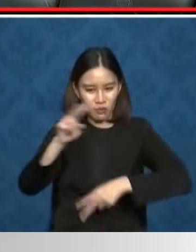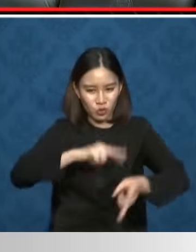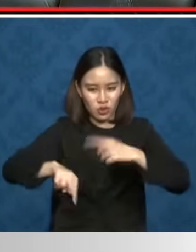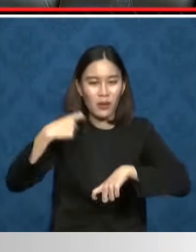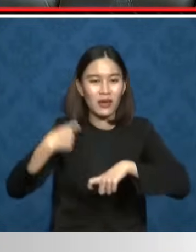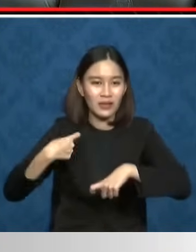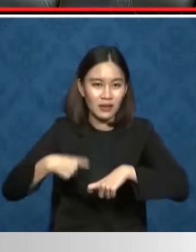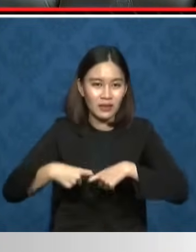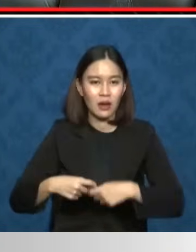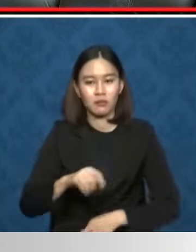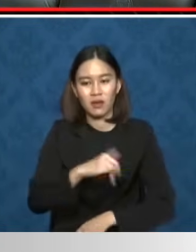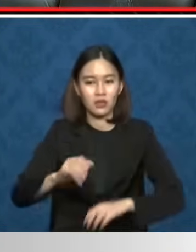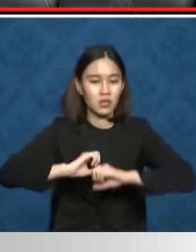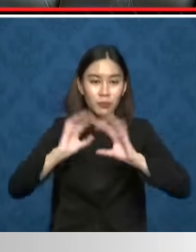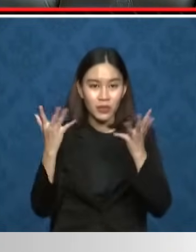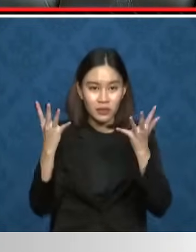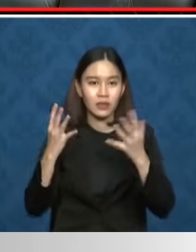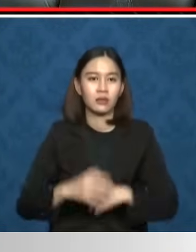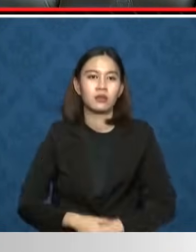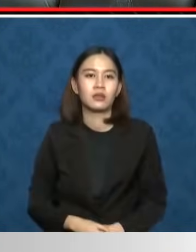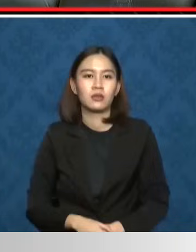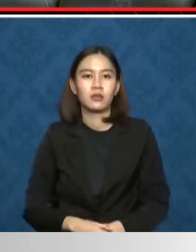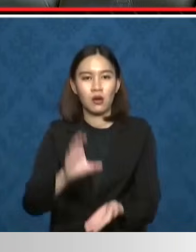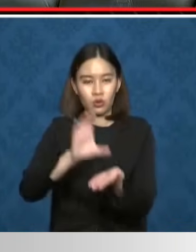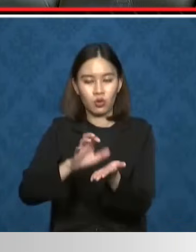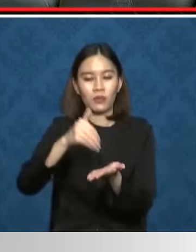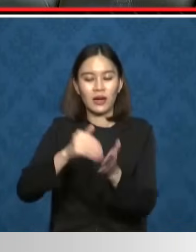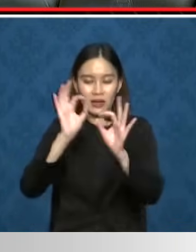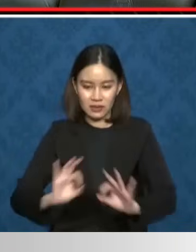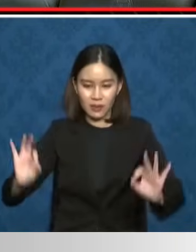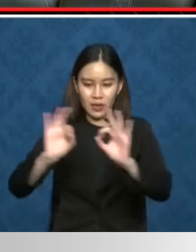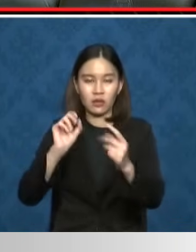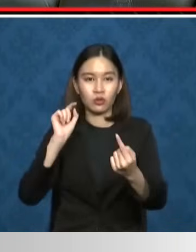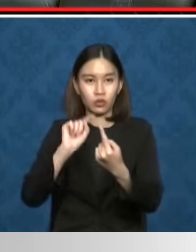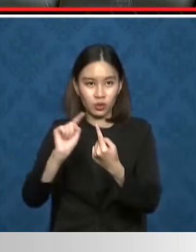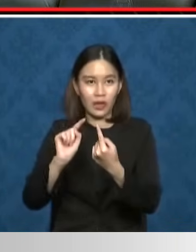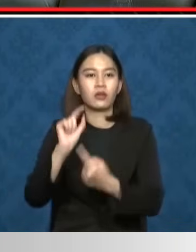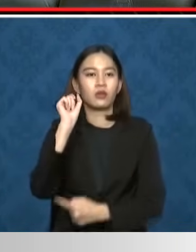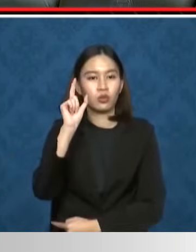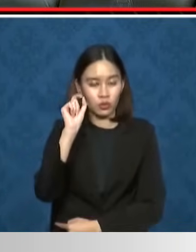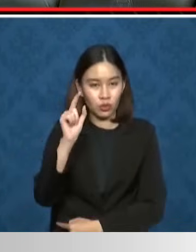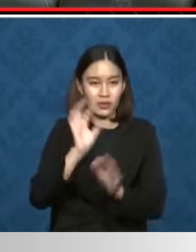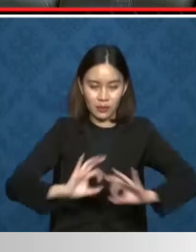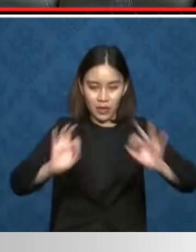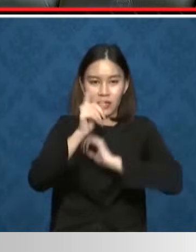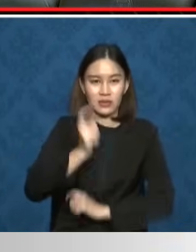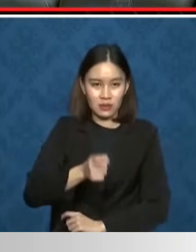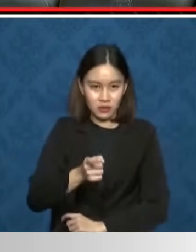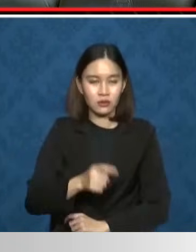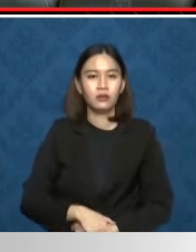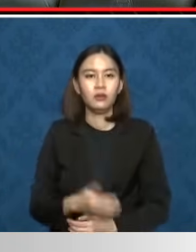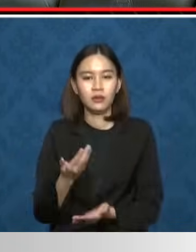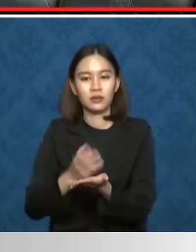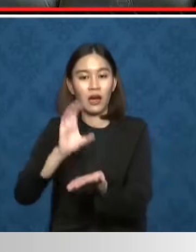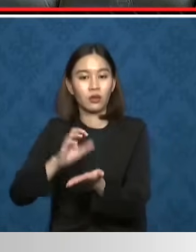ากและอาจจะไม่โปร่งใสแต่แน่นอนครับงบกลางก็มีความสำคัญแต่ควรใช้ในกรณีที่จำเป็นเท่านั้นโดยงบกลางครับส่วนให